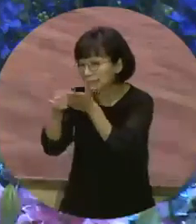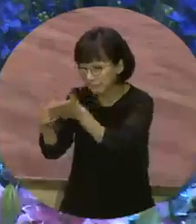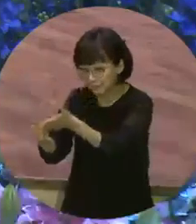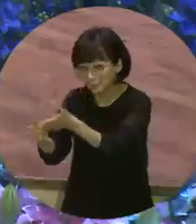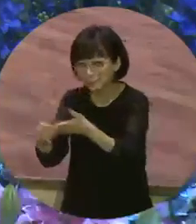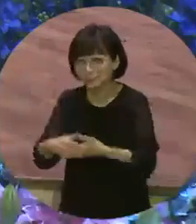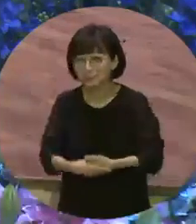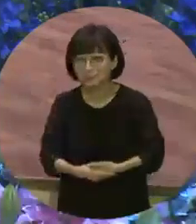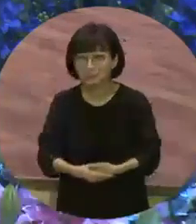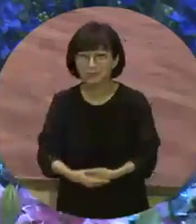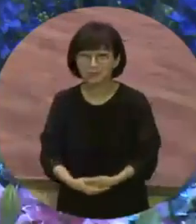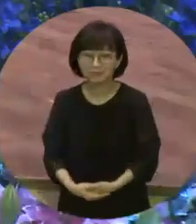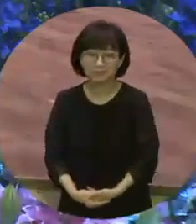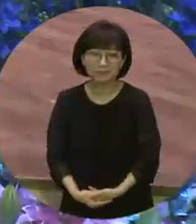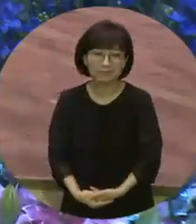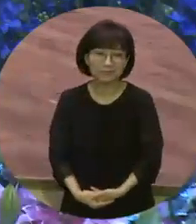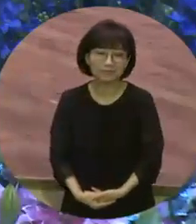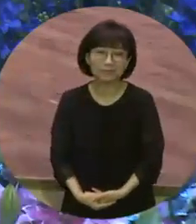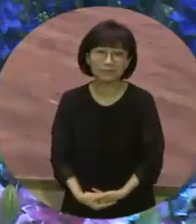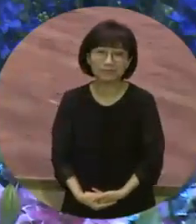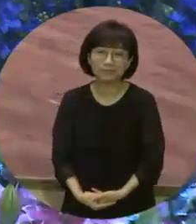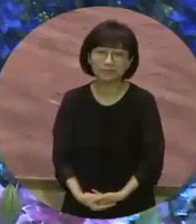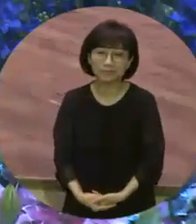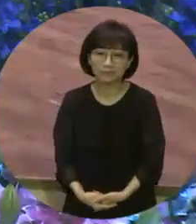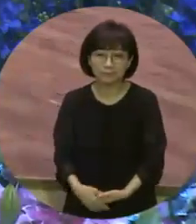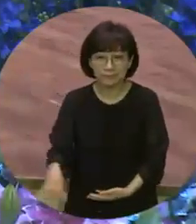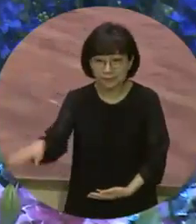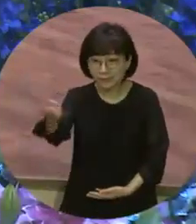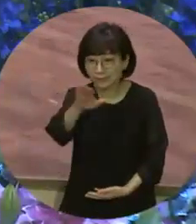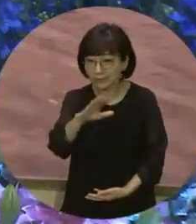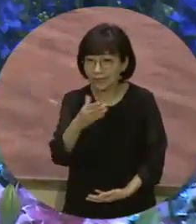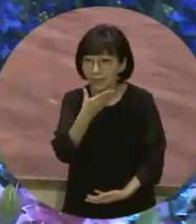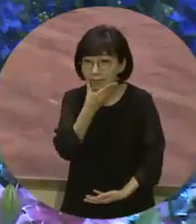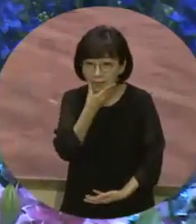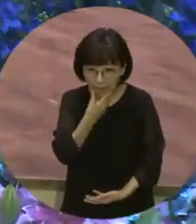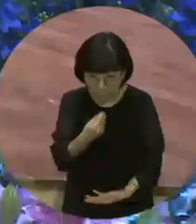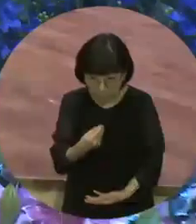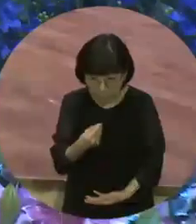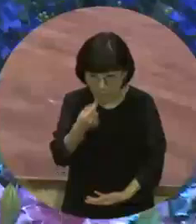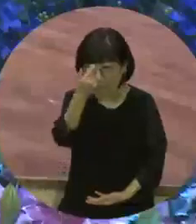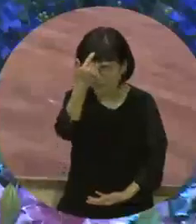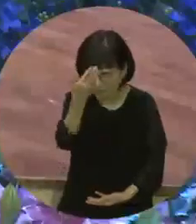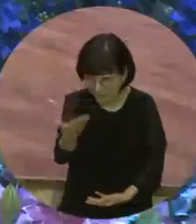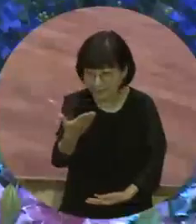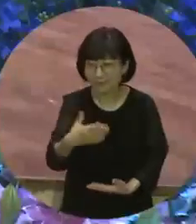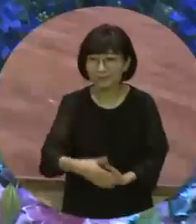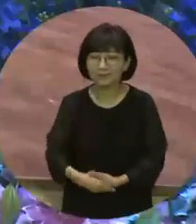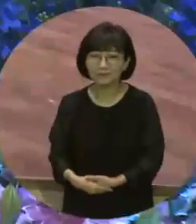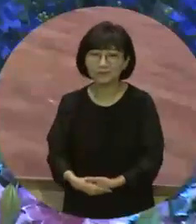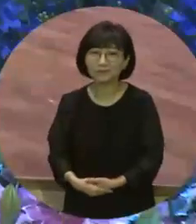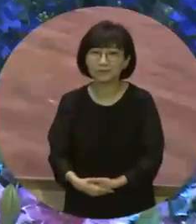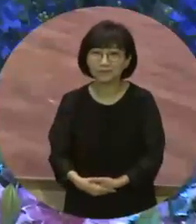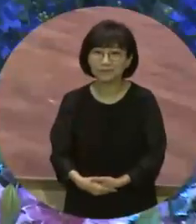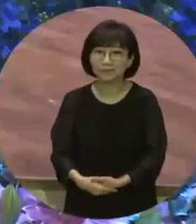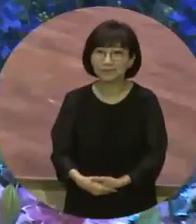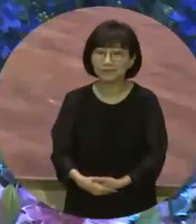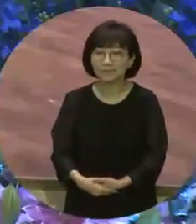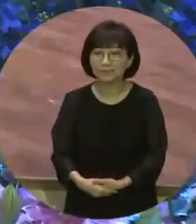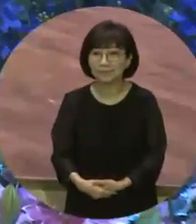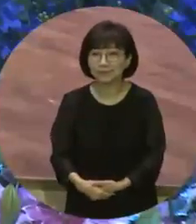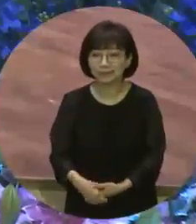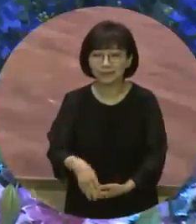그럼 어떻게 해요? 행복해야 돼요. 행복합니까? 행복하세요? 예언계